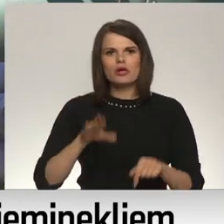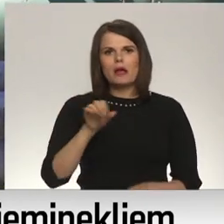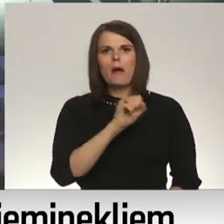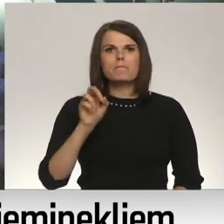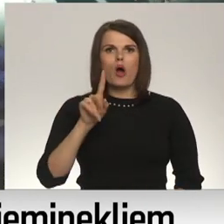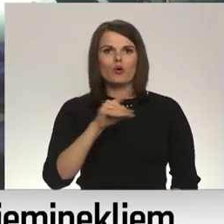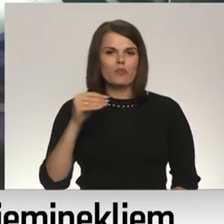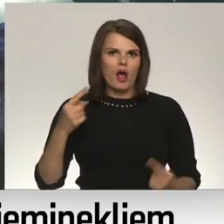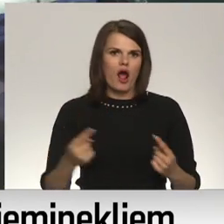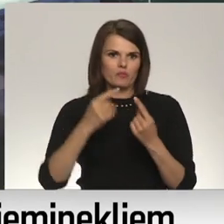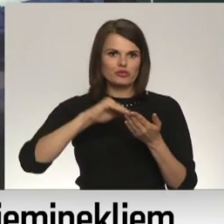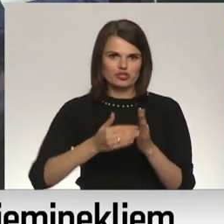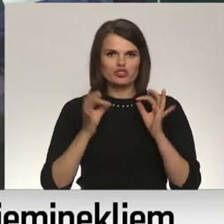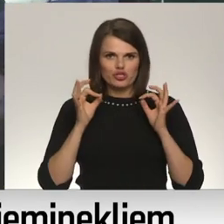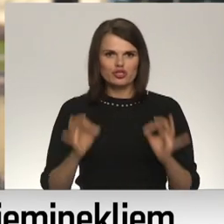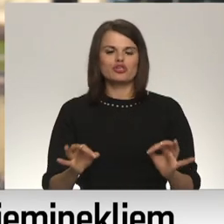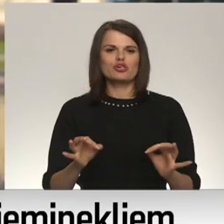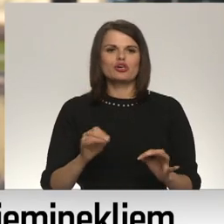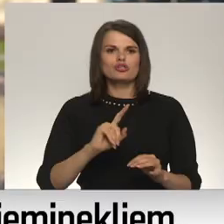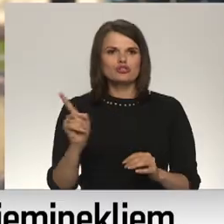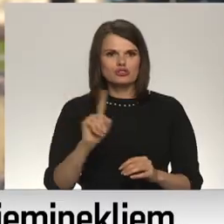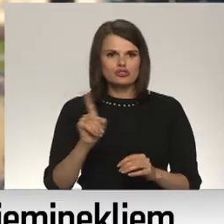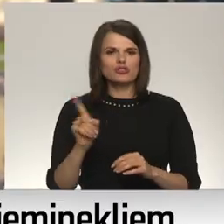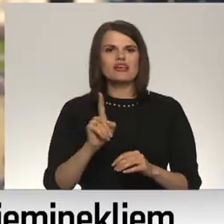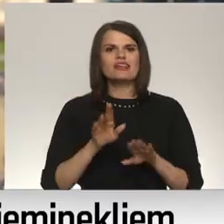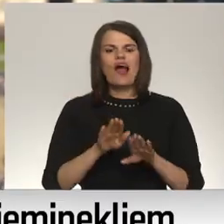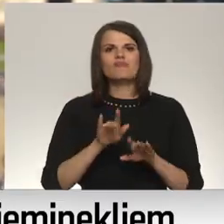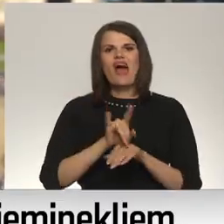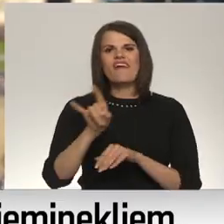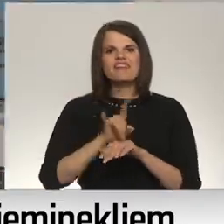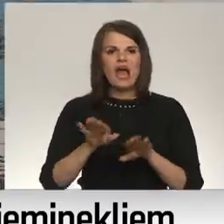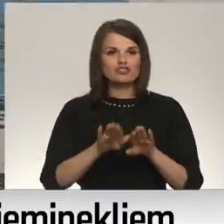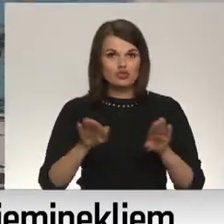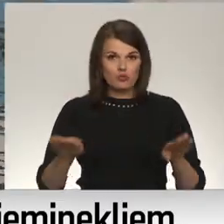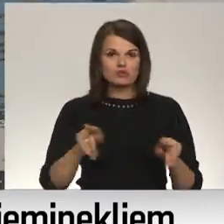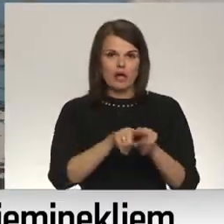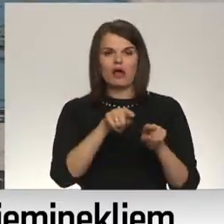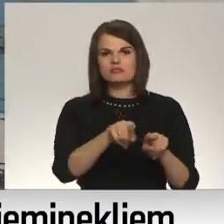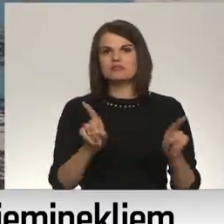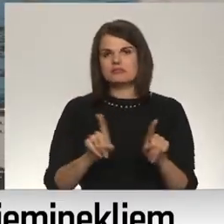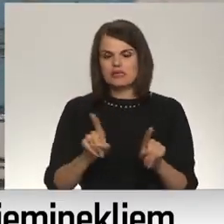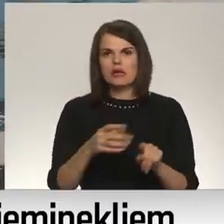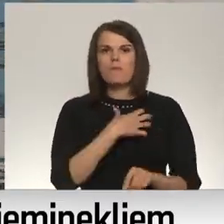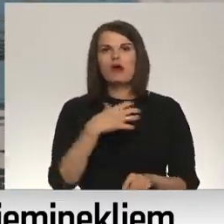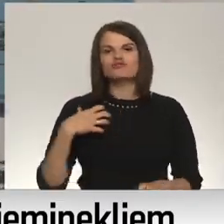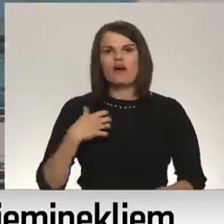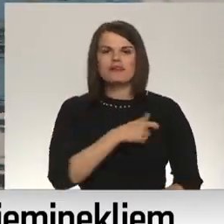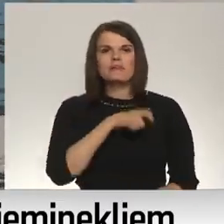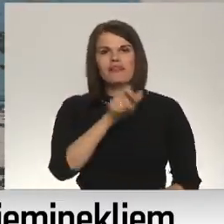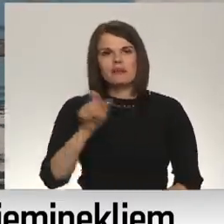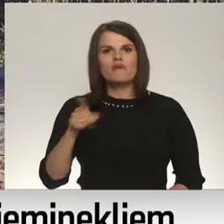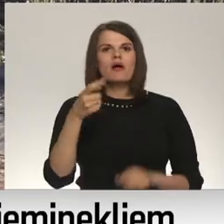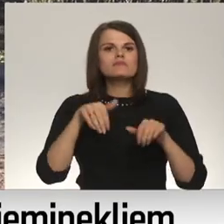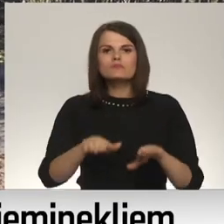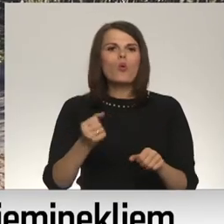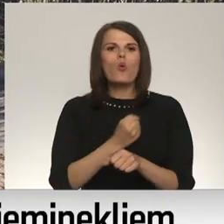atbilstoša situācija, ka mums tieši atrodas novadā aviācijas muzejs, kurā jau ir šādi eksponāti. Mārupes pašvaldības deputāti vēl lems, ko darīt